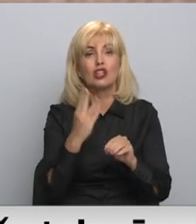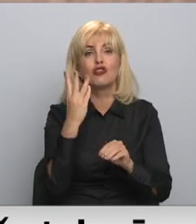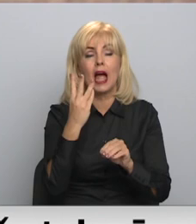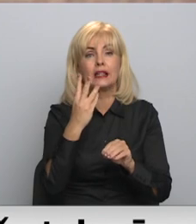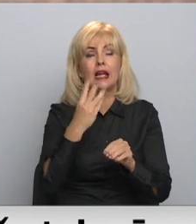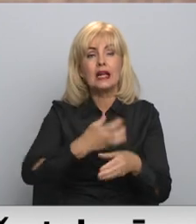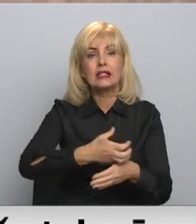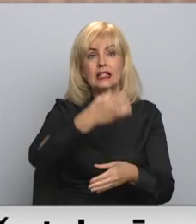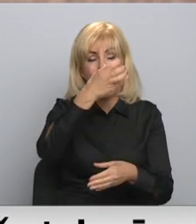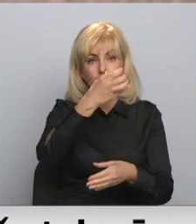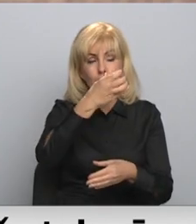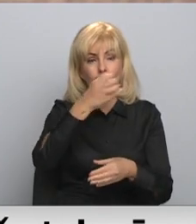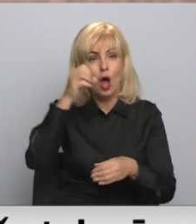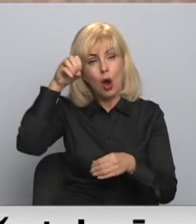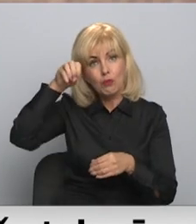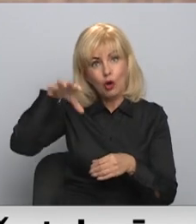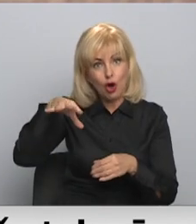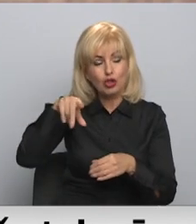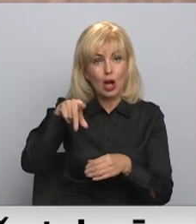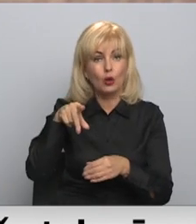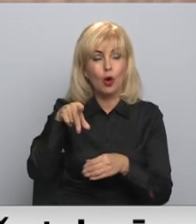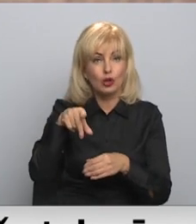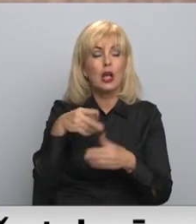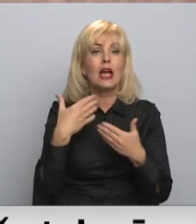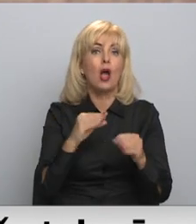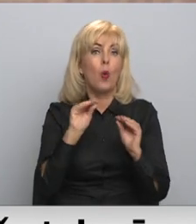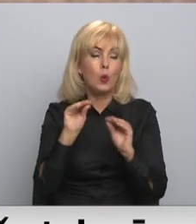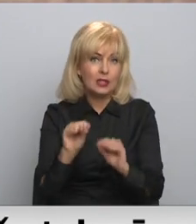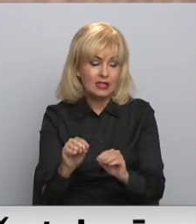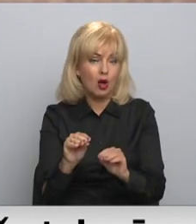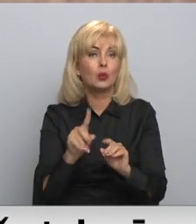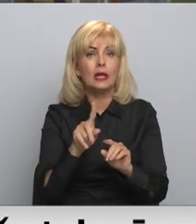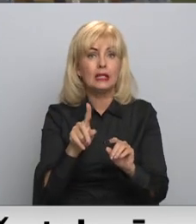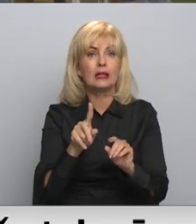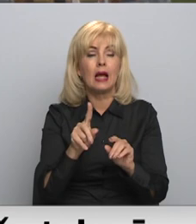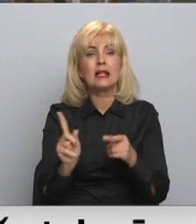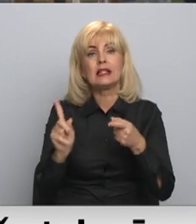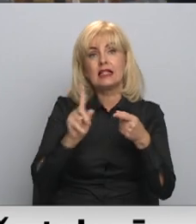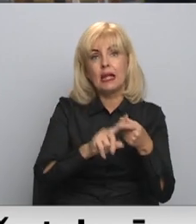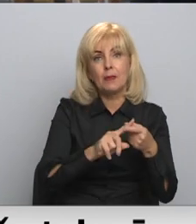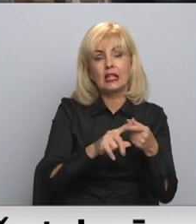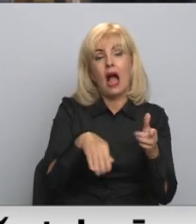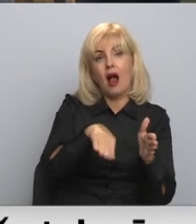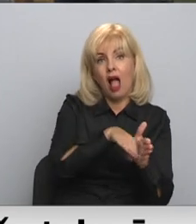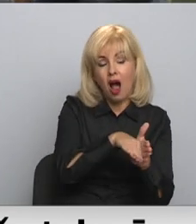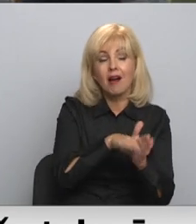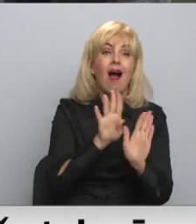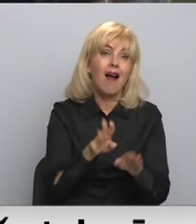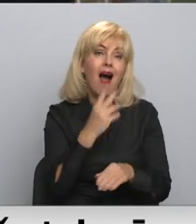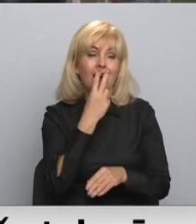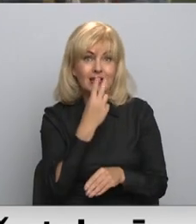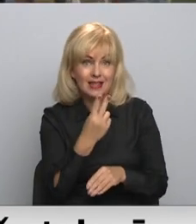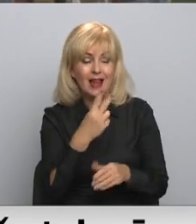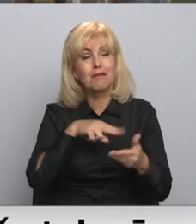turēs šos prožektorus. Un tur, kur jau stabi ir uzstādīti, tur jau prožektori tiek stiprināti klāt. Kā tas izskatīsies,